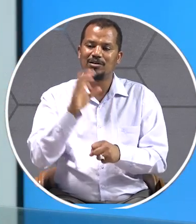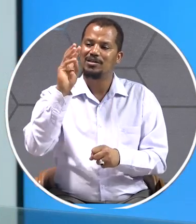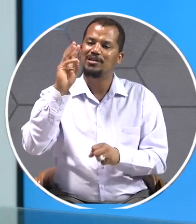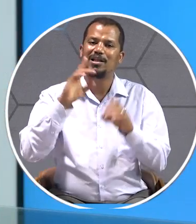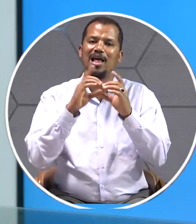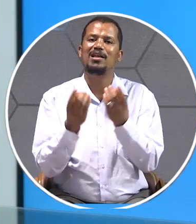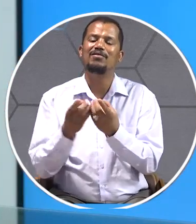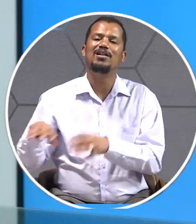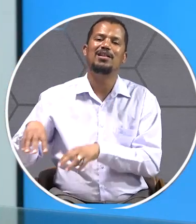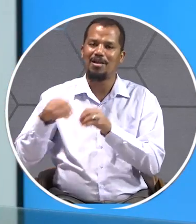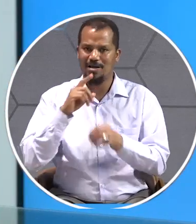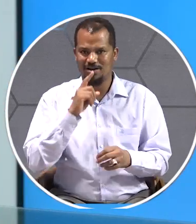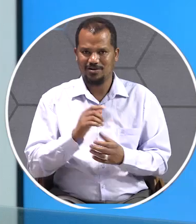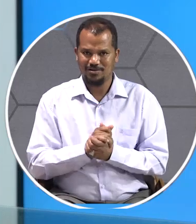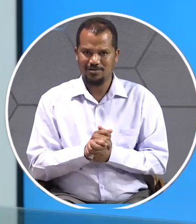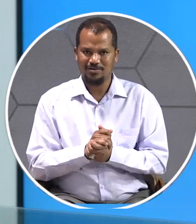የ6ኛ ክፍል ተማሪ ነው።